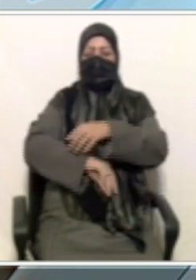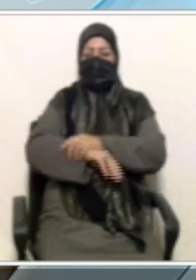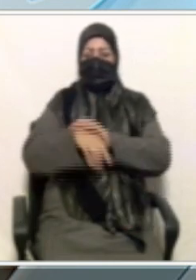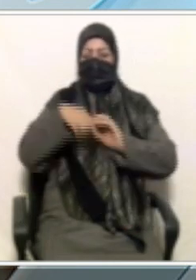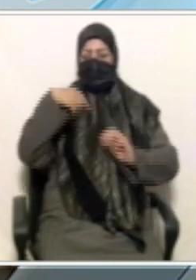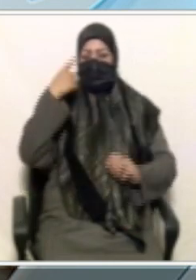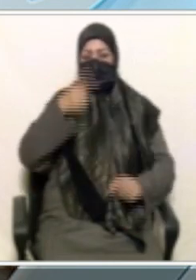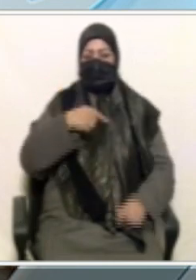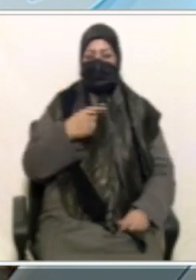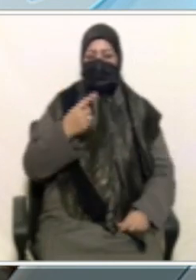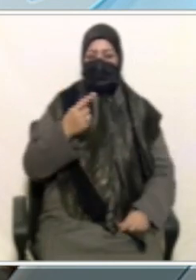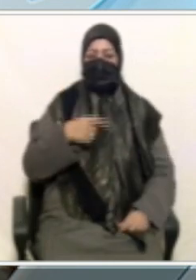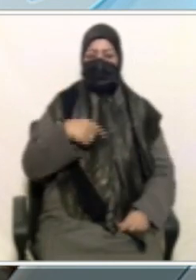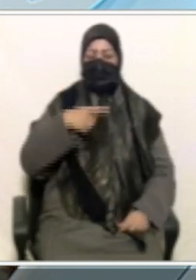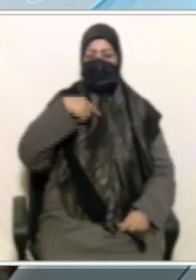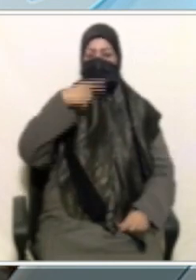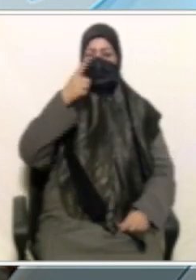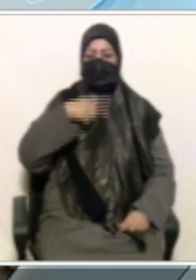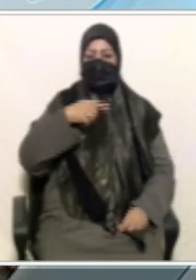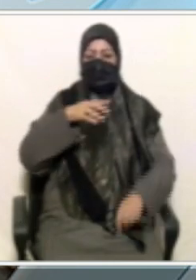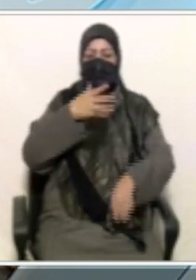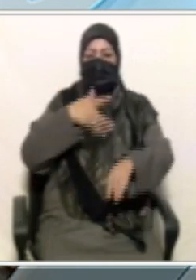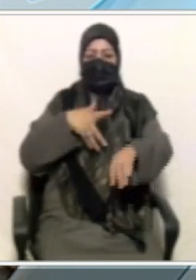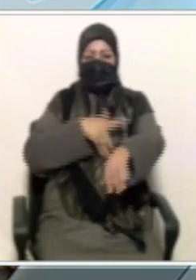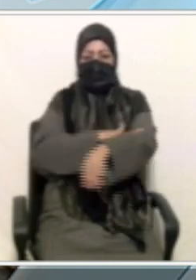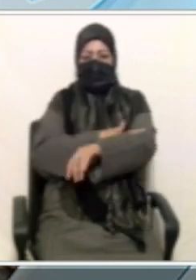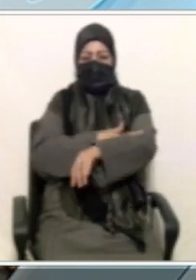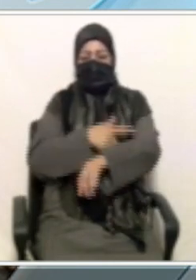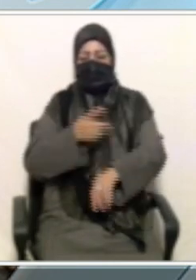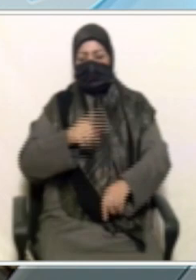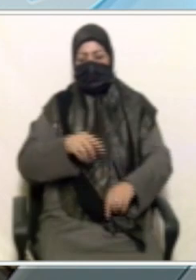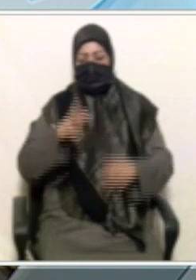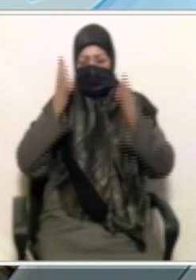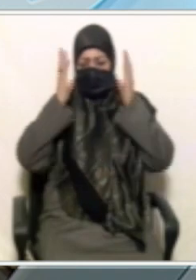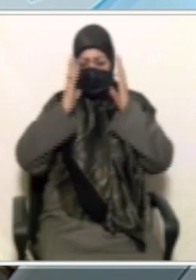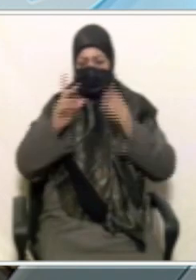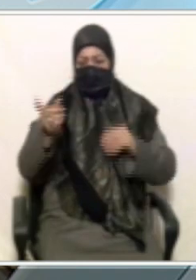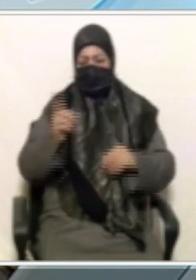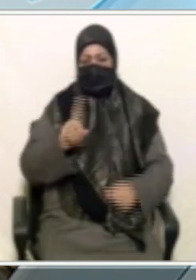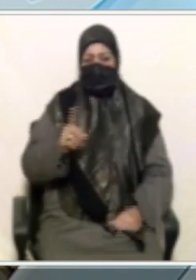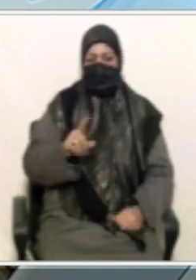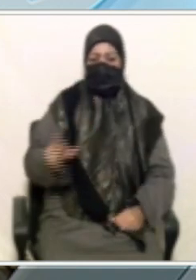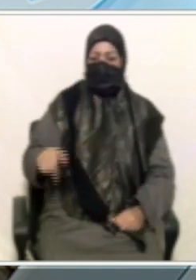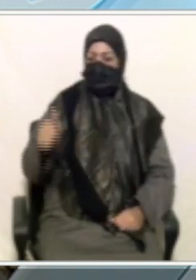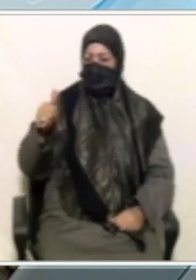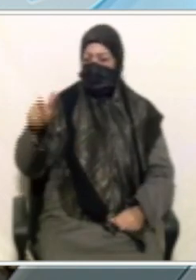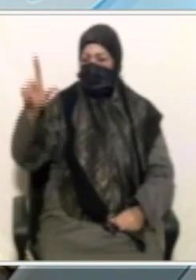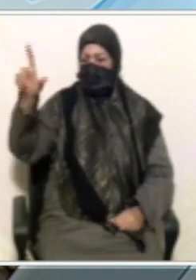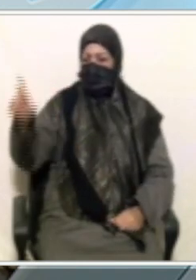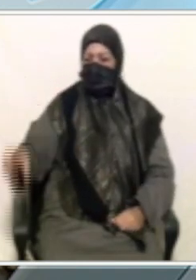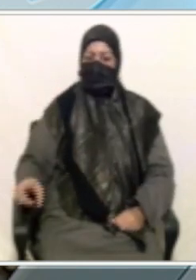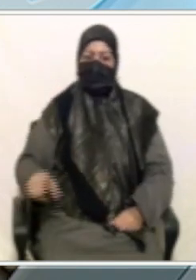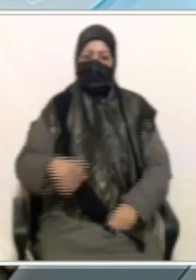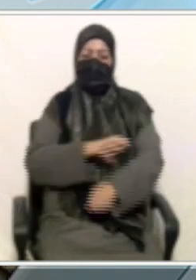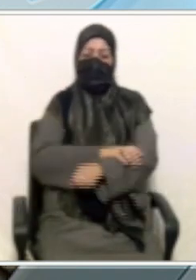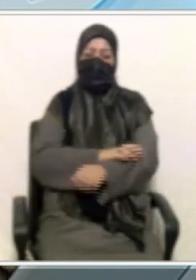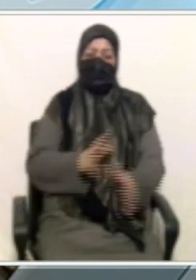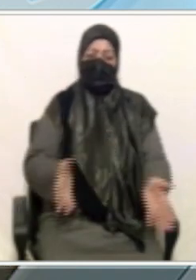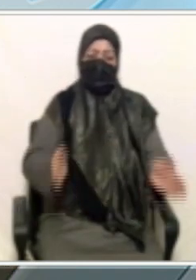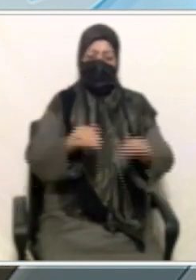رجله، فهذا لا يصلى. هو حي، هو حي، ذاك عضو أزيل بسبب من